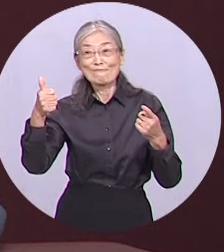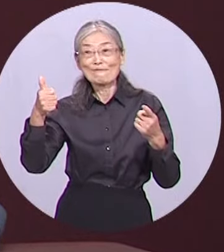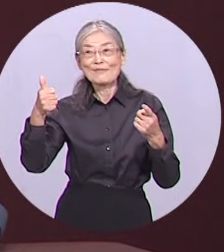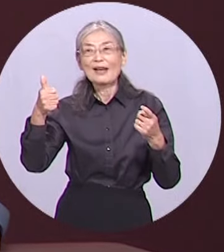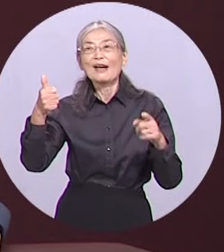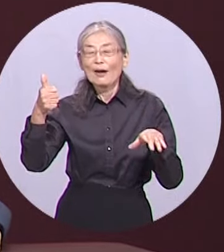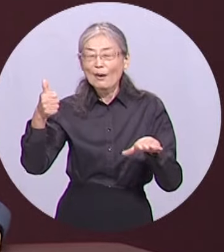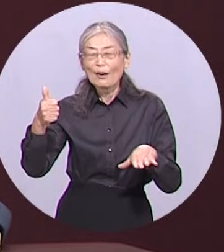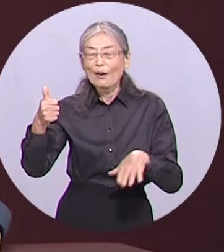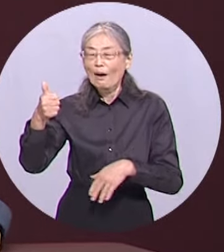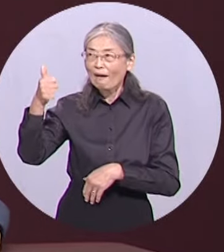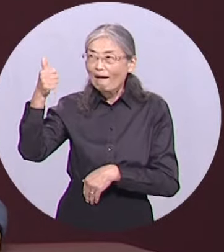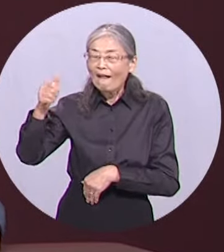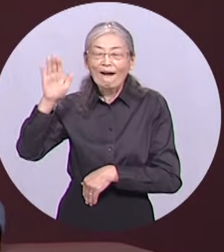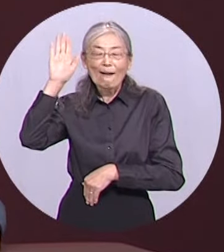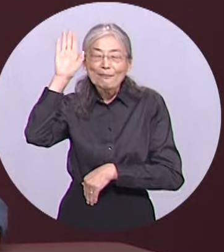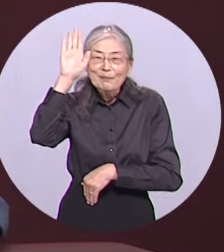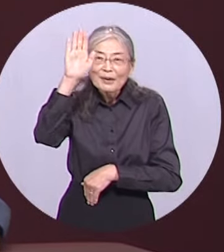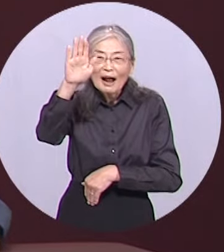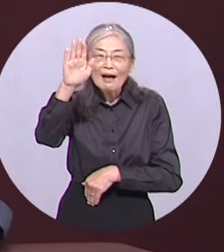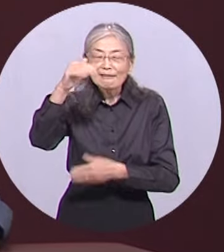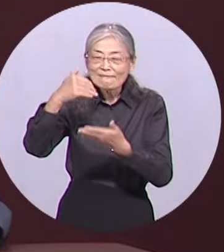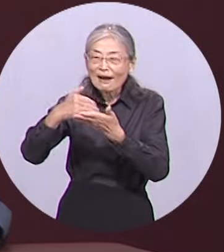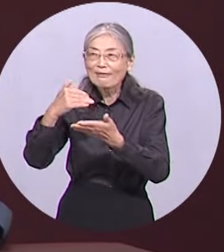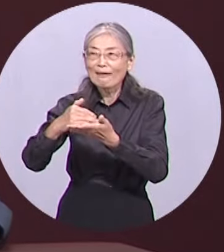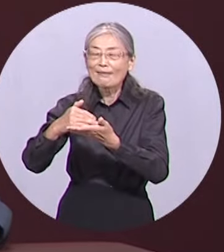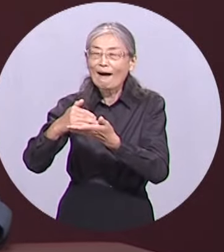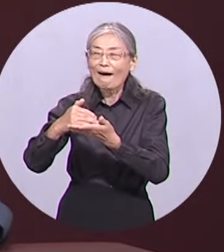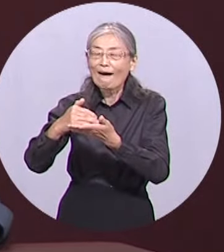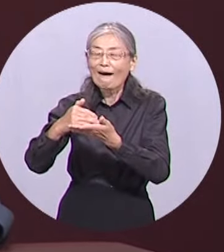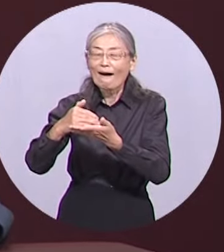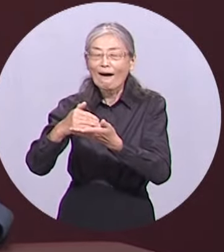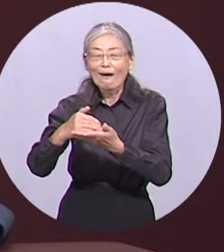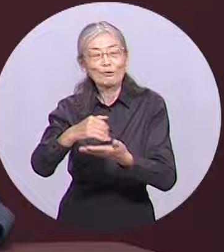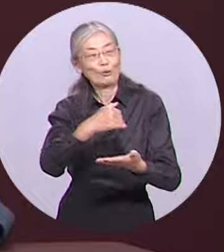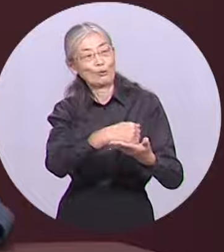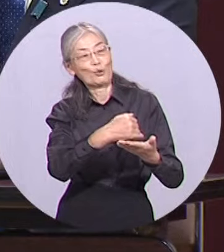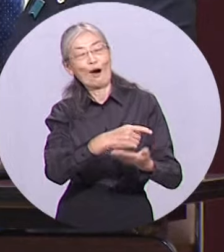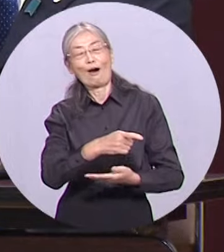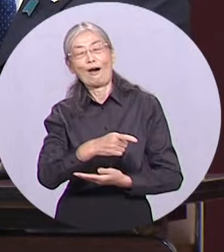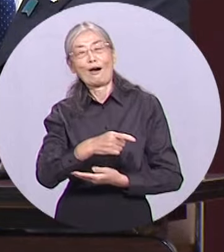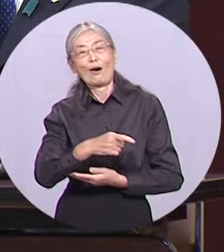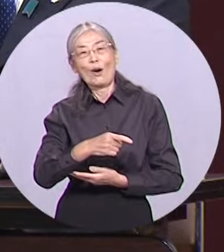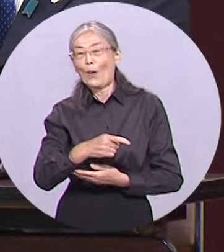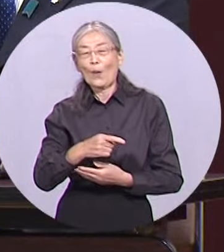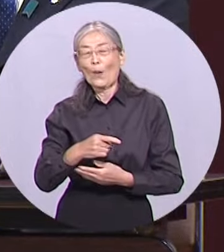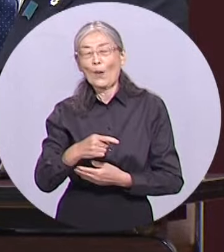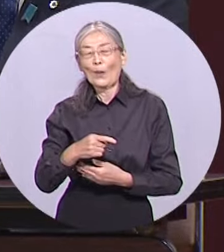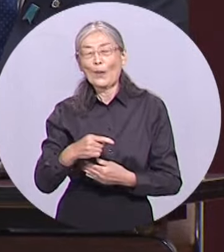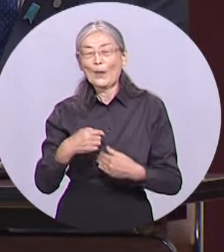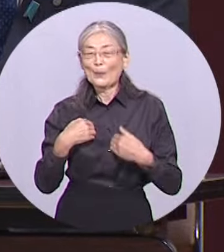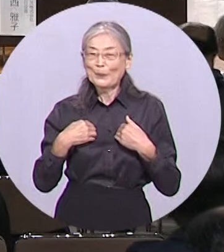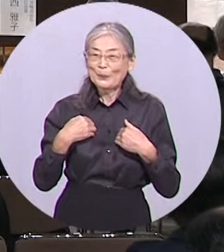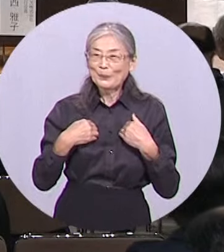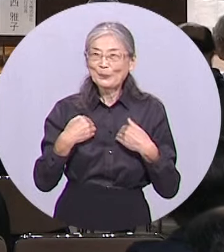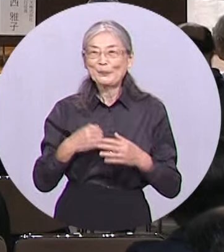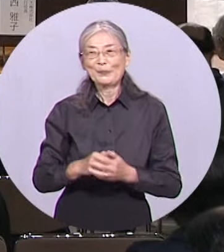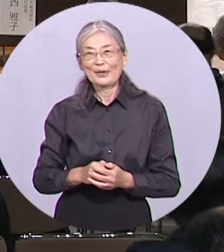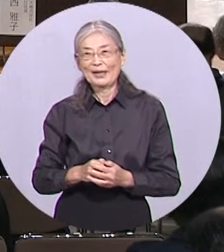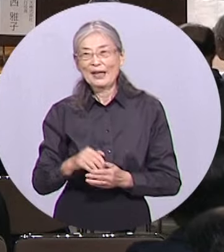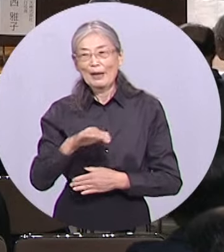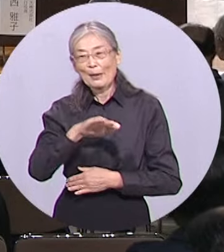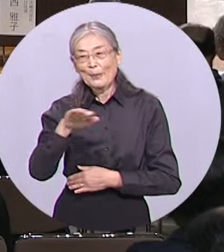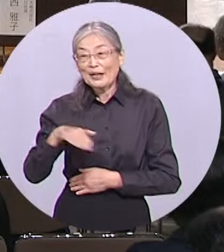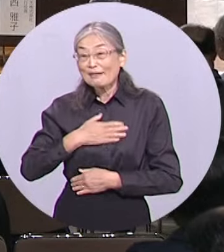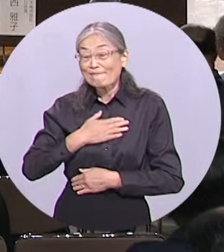渋沢王が未来に向けて語ったというお話をされました。なんかすごくワクワクします。 もう皆さんよ